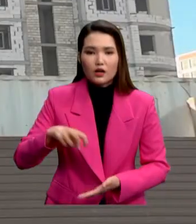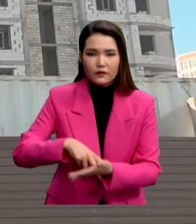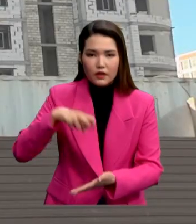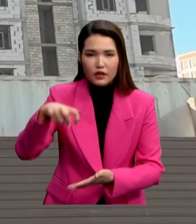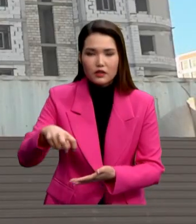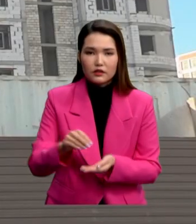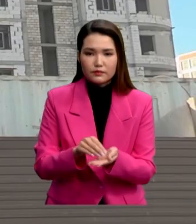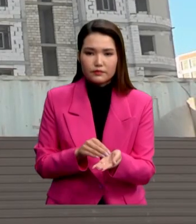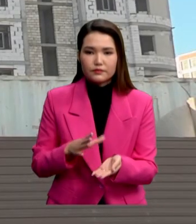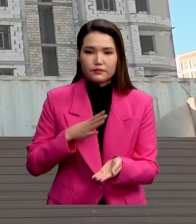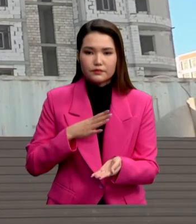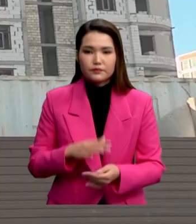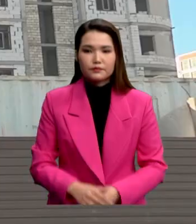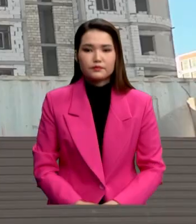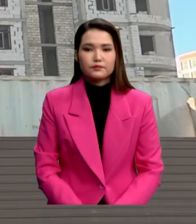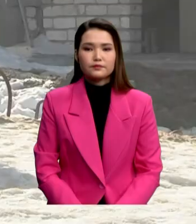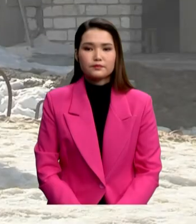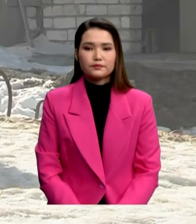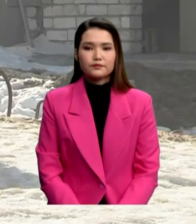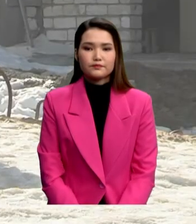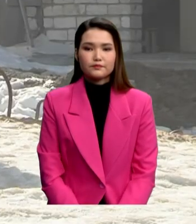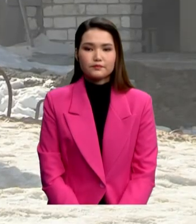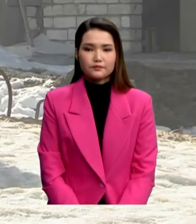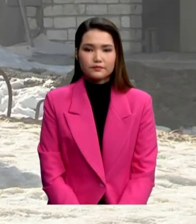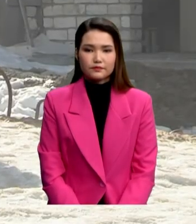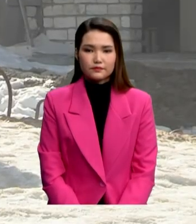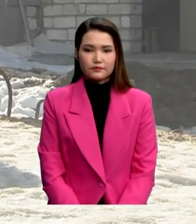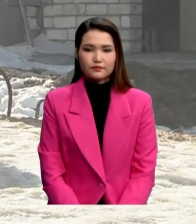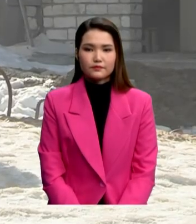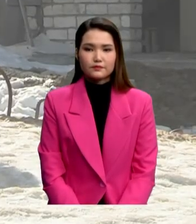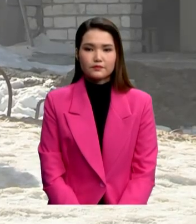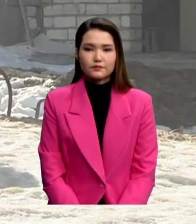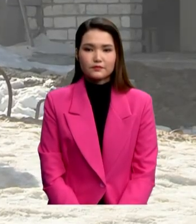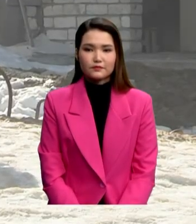хат жазыпты. Қымбат Дайырғызы, Әзілхан Уахитов, Атамекен Бизнес, Атырау.